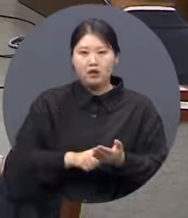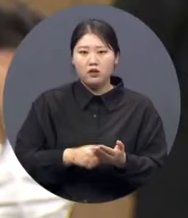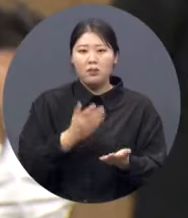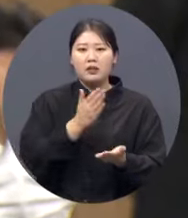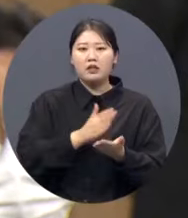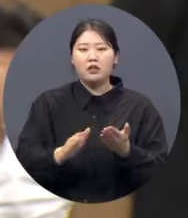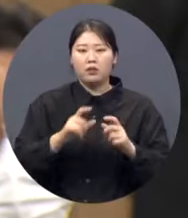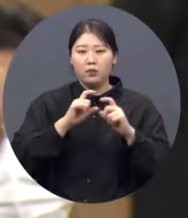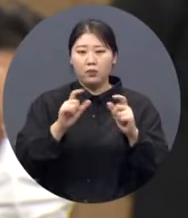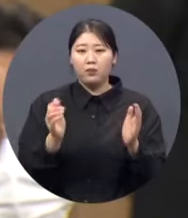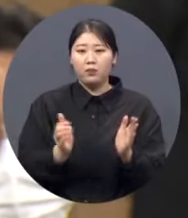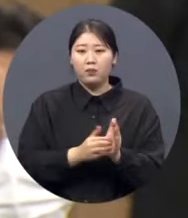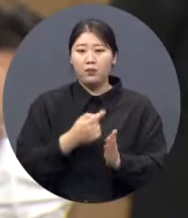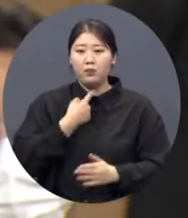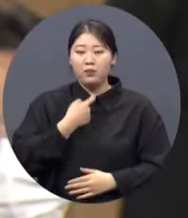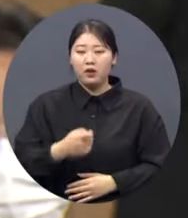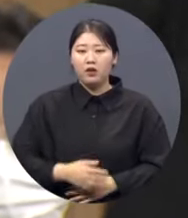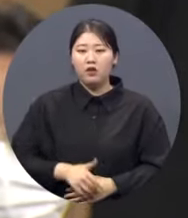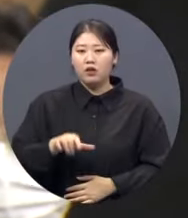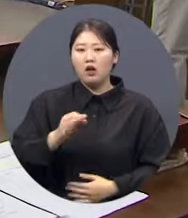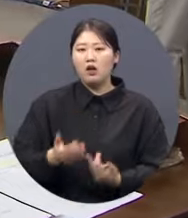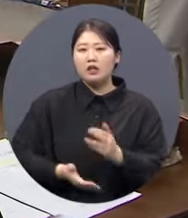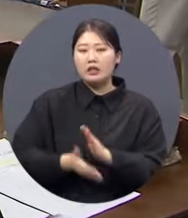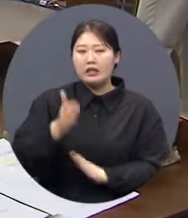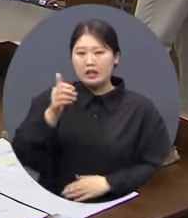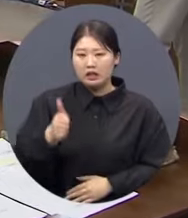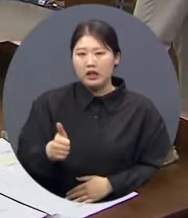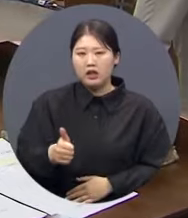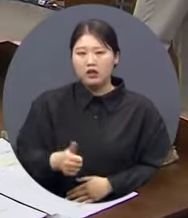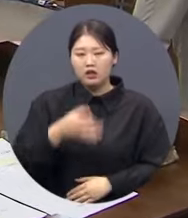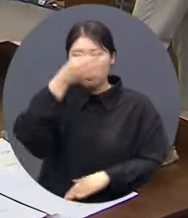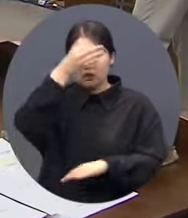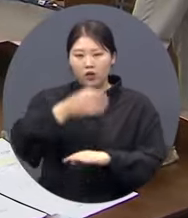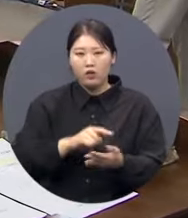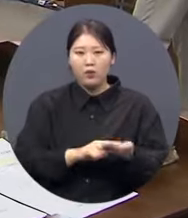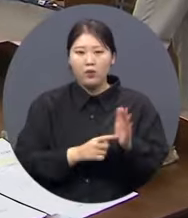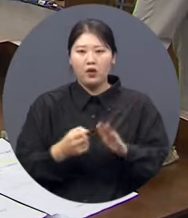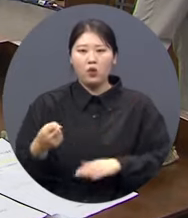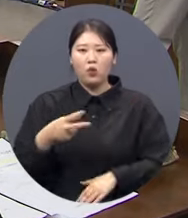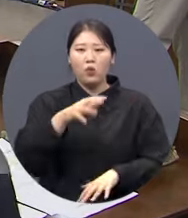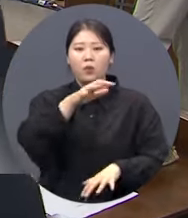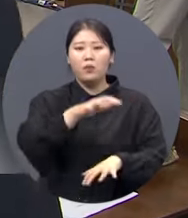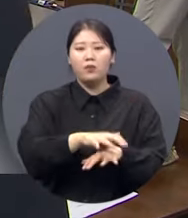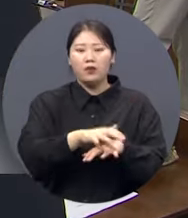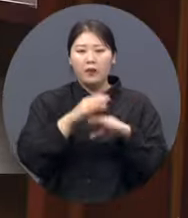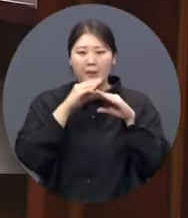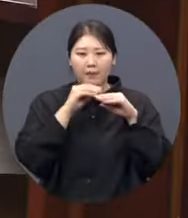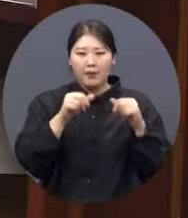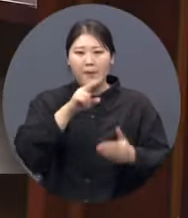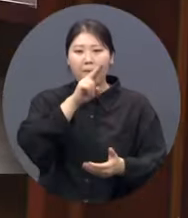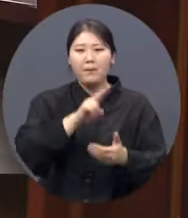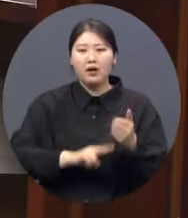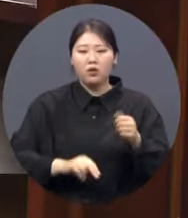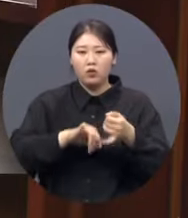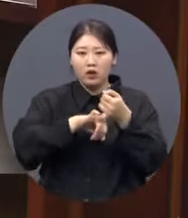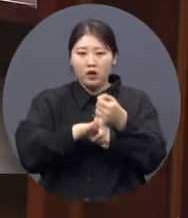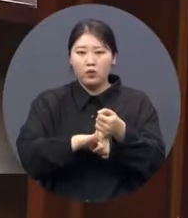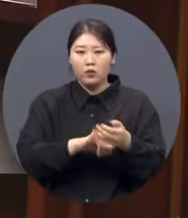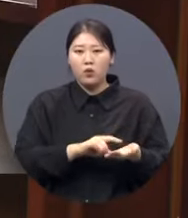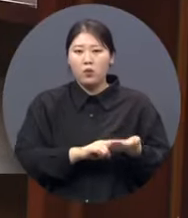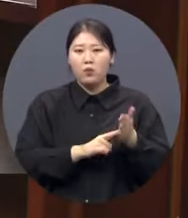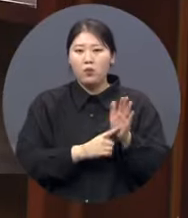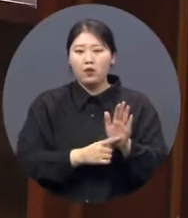내렸습니다 강병삼 시장은 농민들에게 사과하고 농지는 처분하겠다고 약속했고 오영훈 제주도지사는